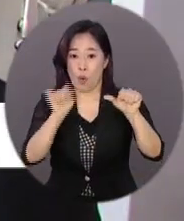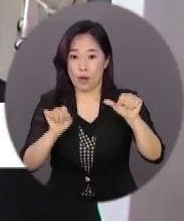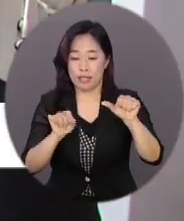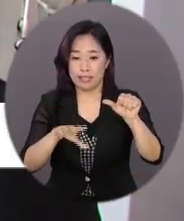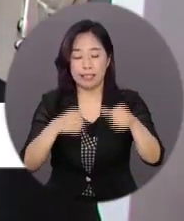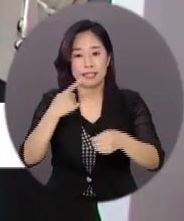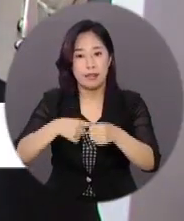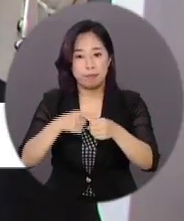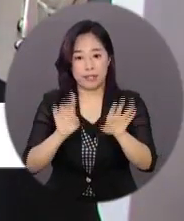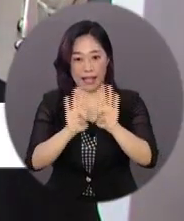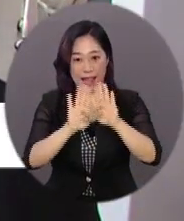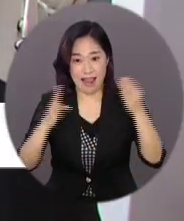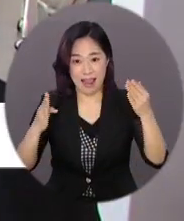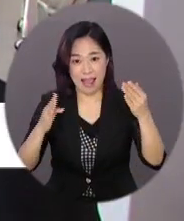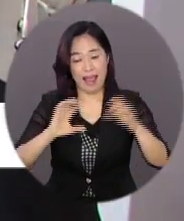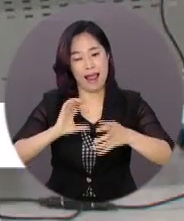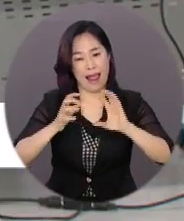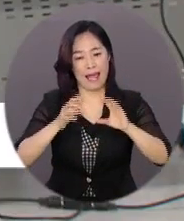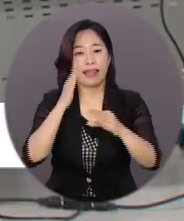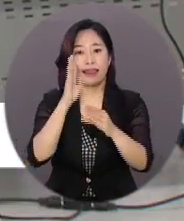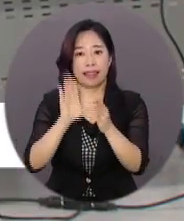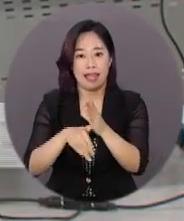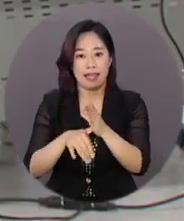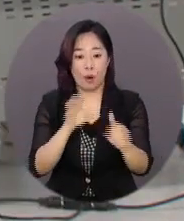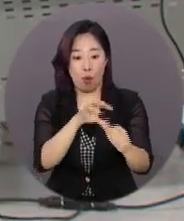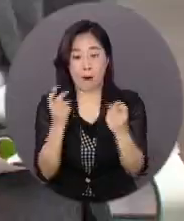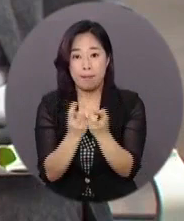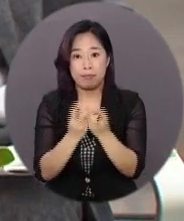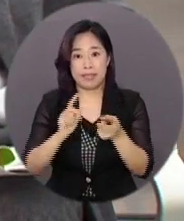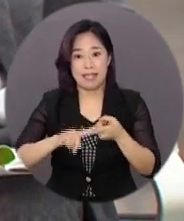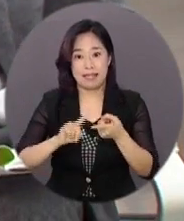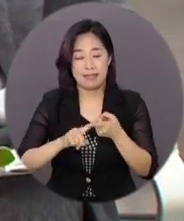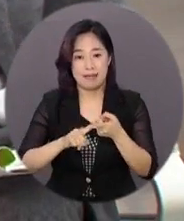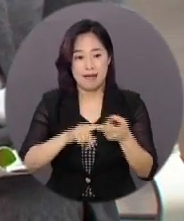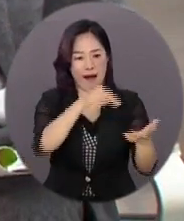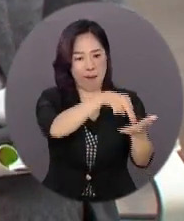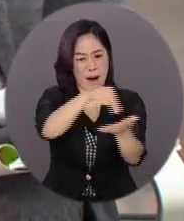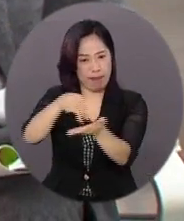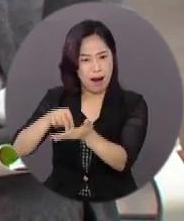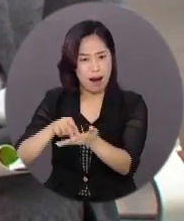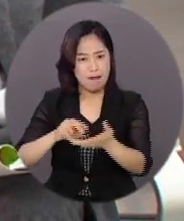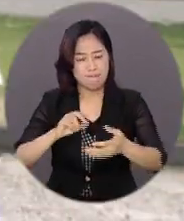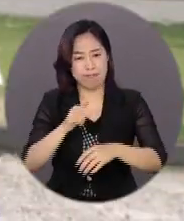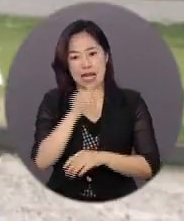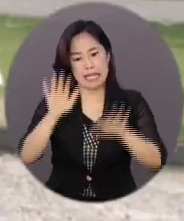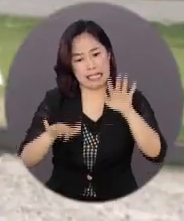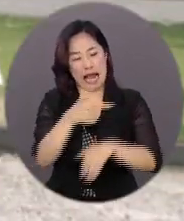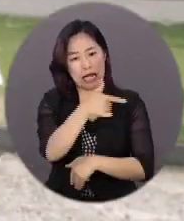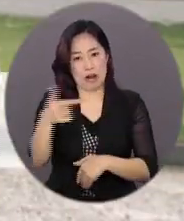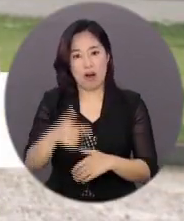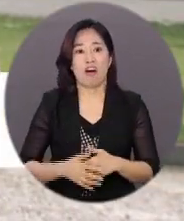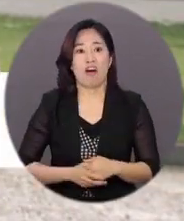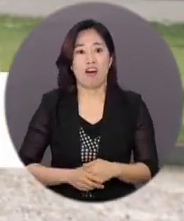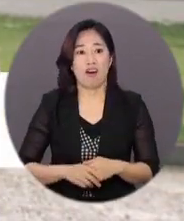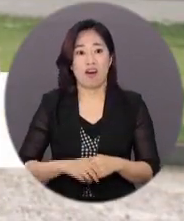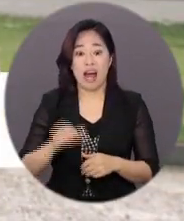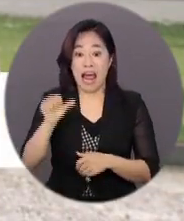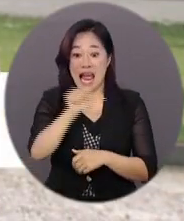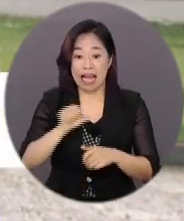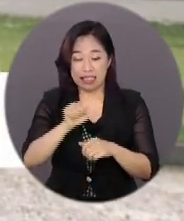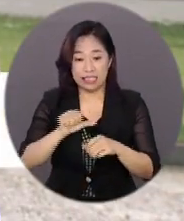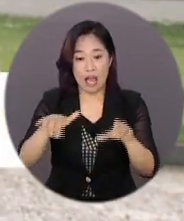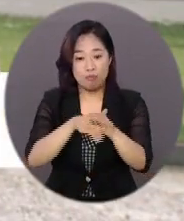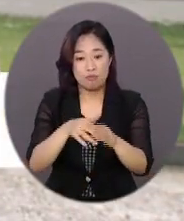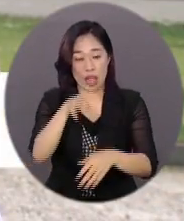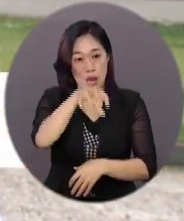첫 번째 대시민 토론회에서는 활용 방안에 대한 생각이 그야말로 천지 차이였습니다. 아무래도 아시아 문화전당에 숙박이